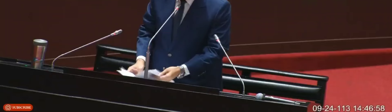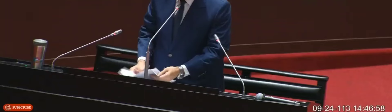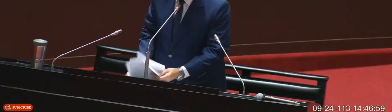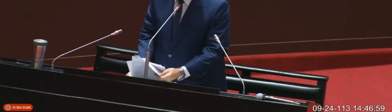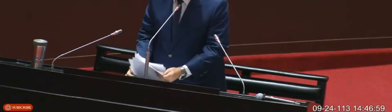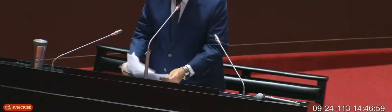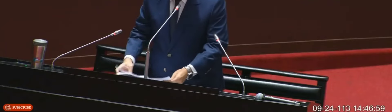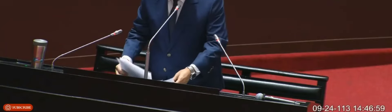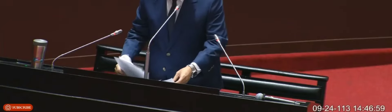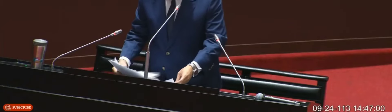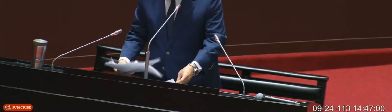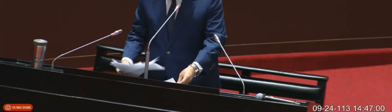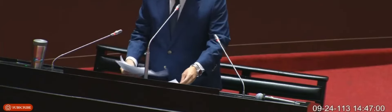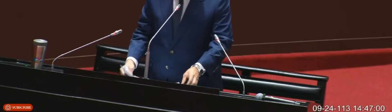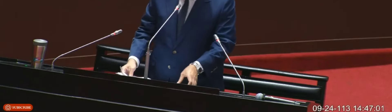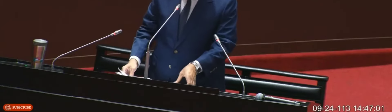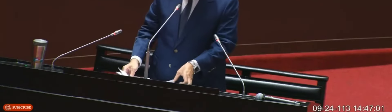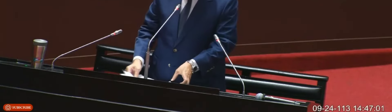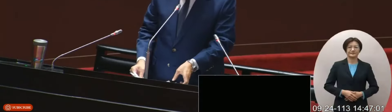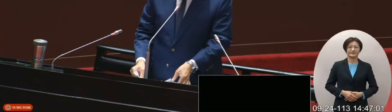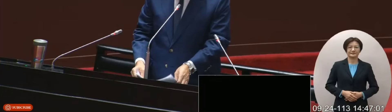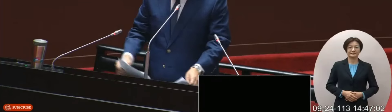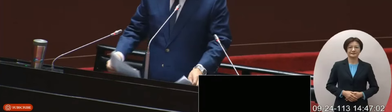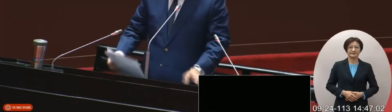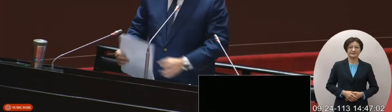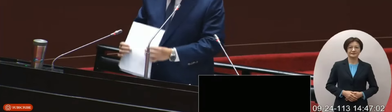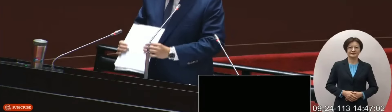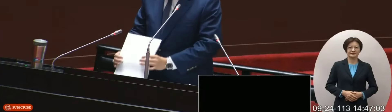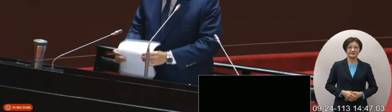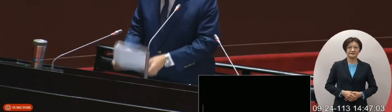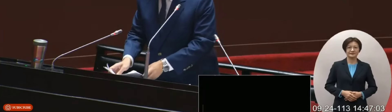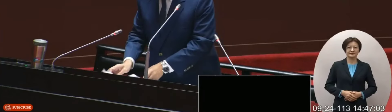主席，我来请院长一下。 麻烦再请卓院长备选。